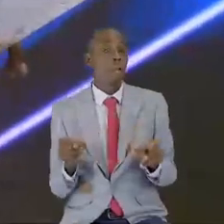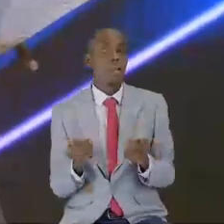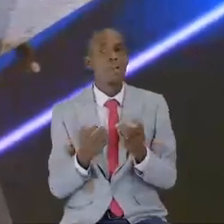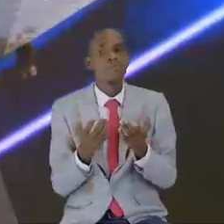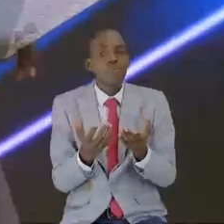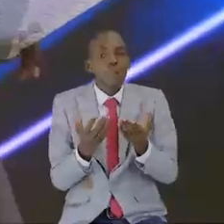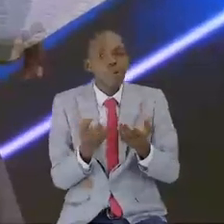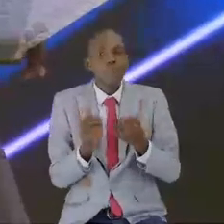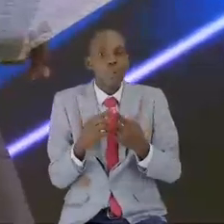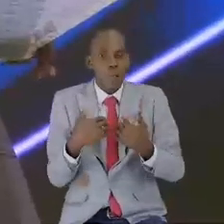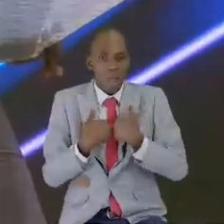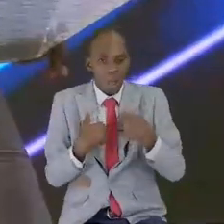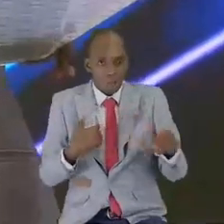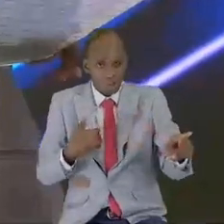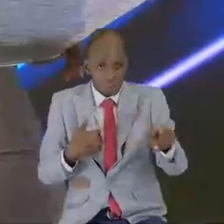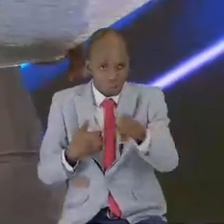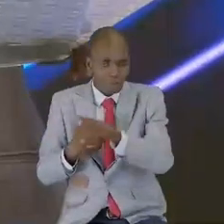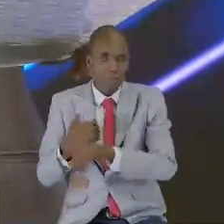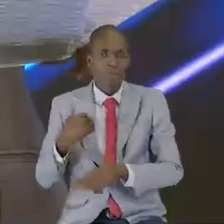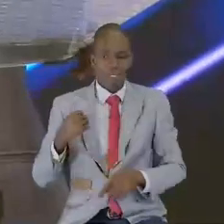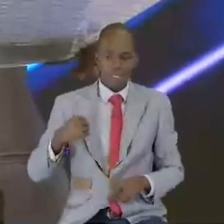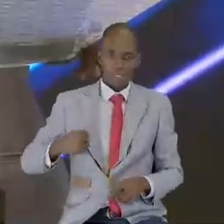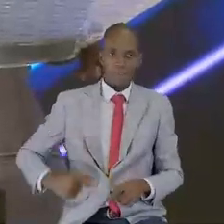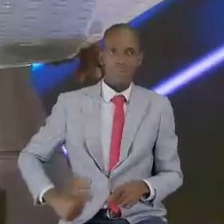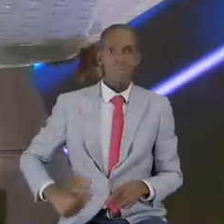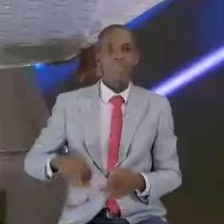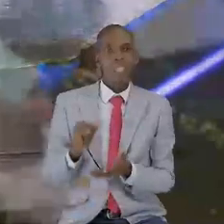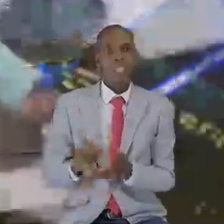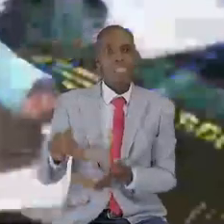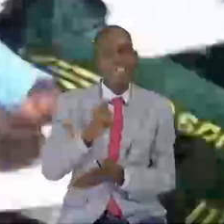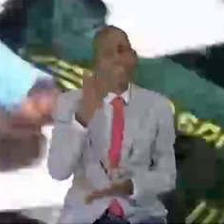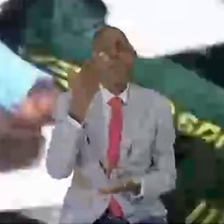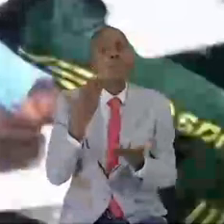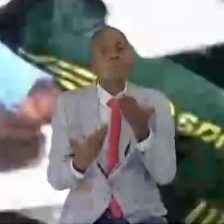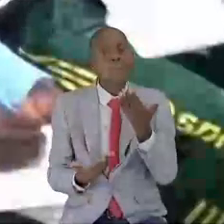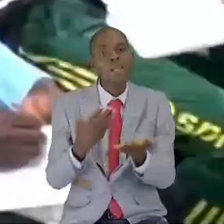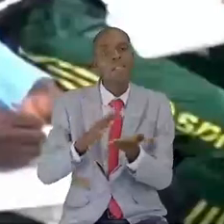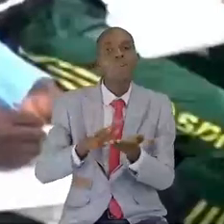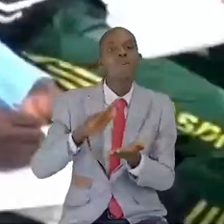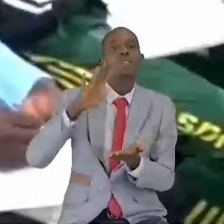soyez circoncis pour se glorifier dans votre chair.